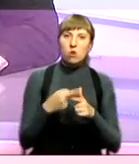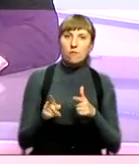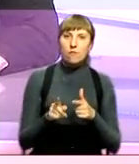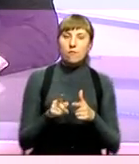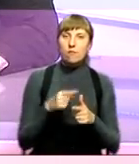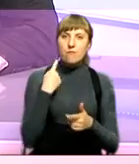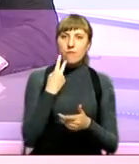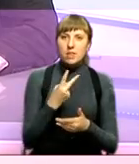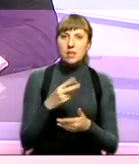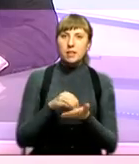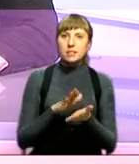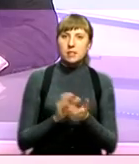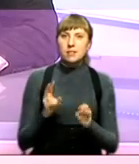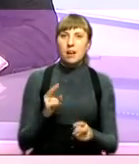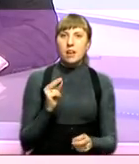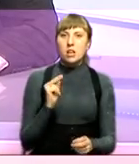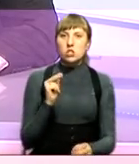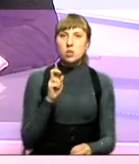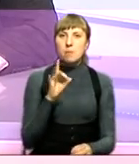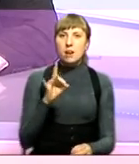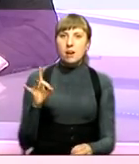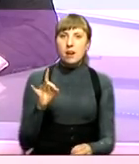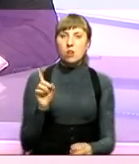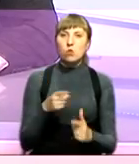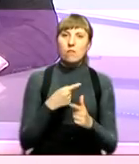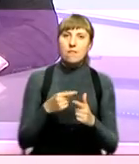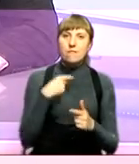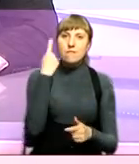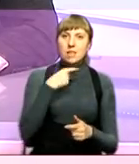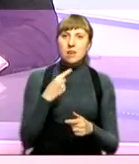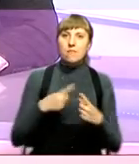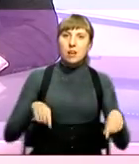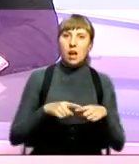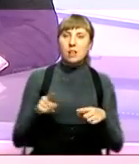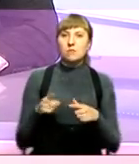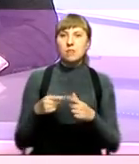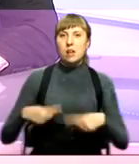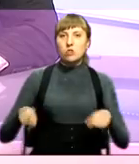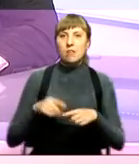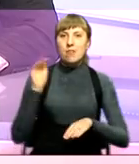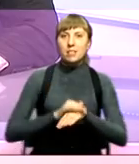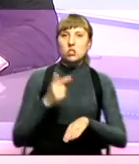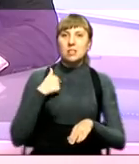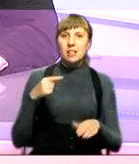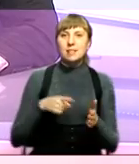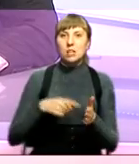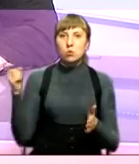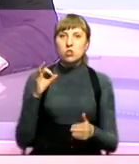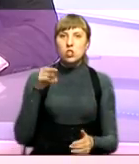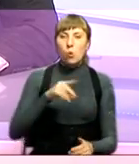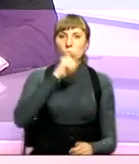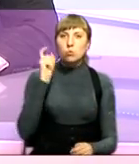у нас Черноморский банк реконструкции и развития морской, то ли в виде филиалов, то ли в виде отделений. То есть фактически нас отключили от